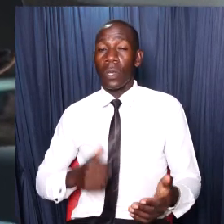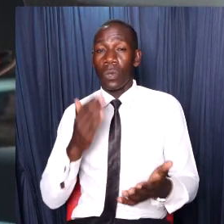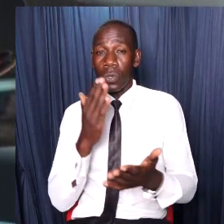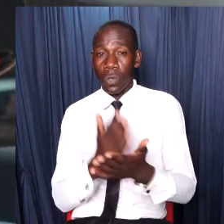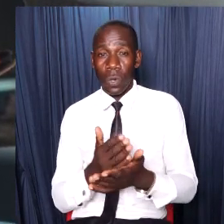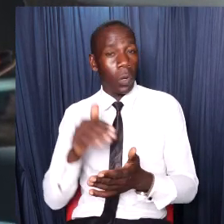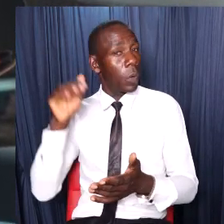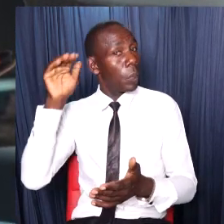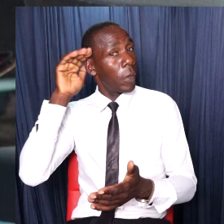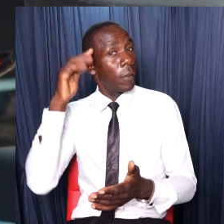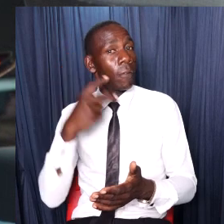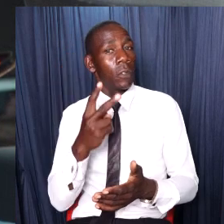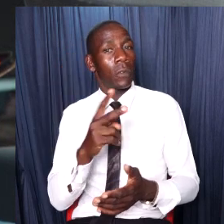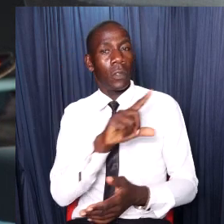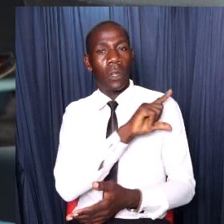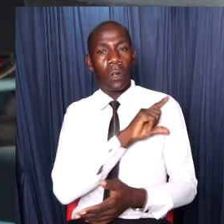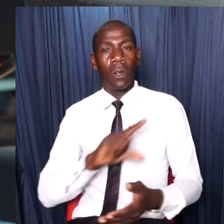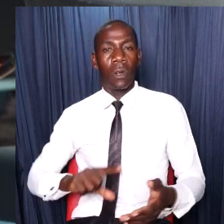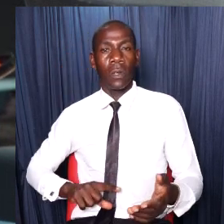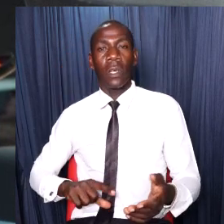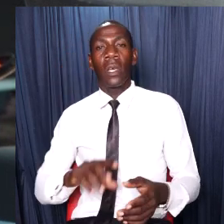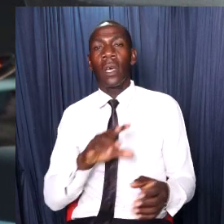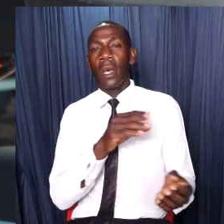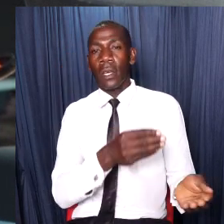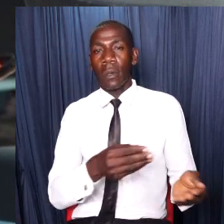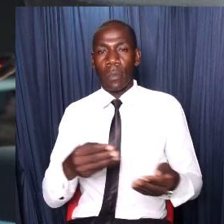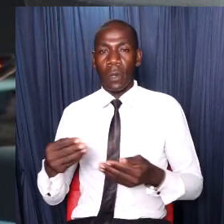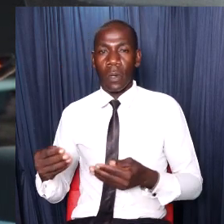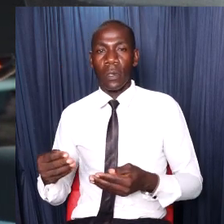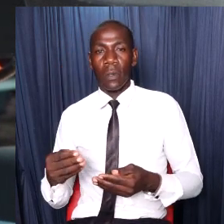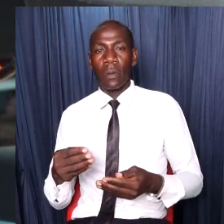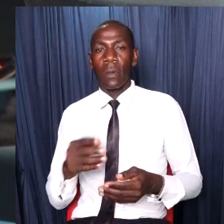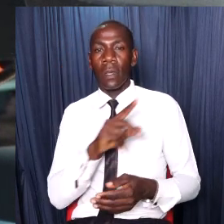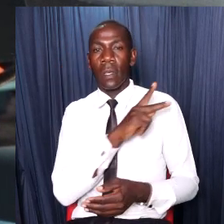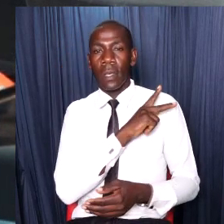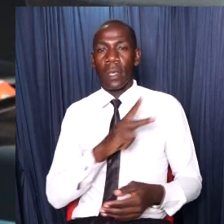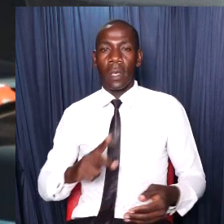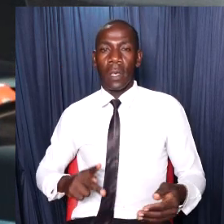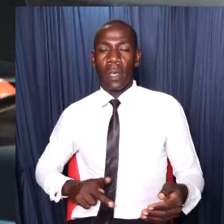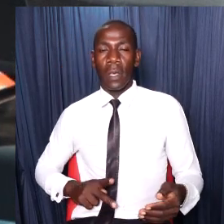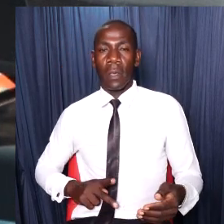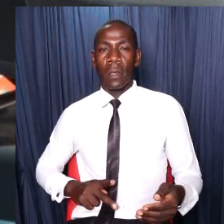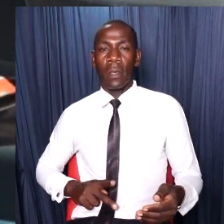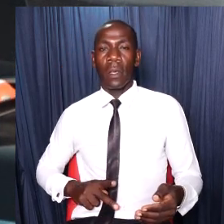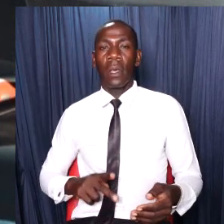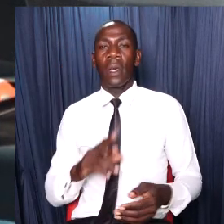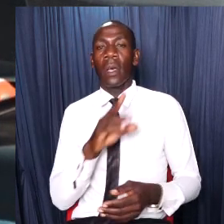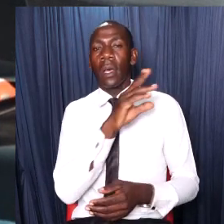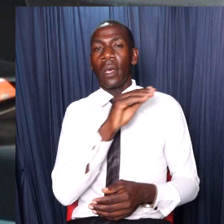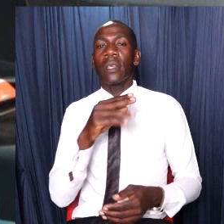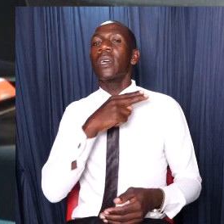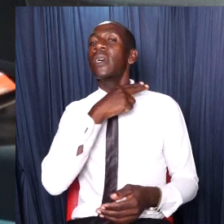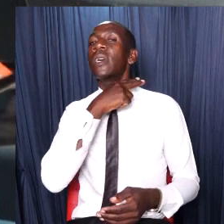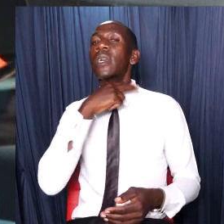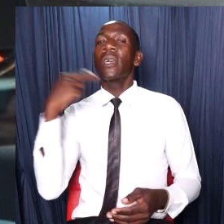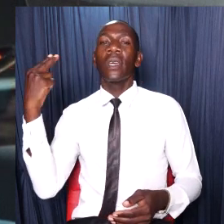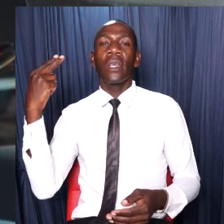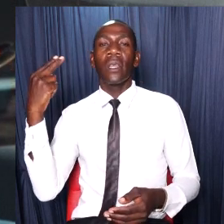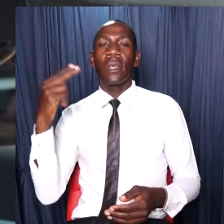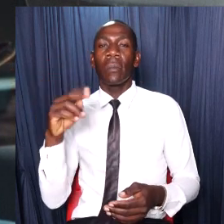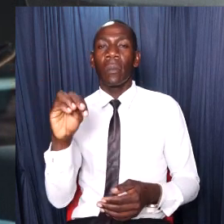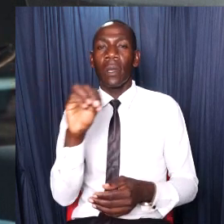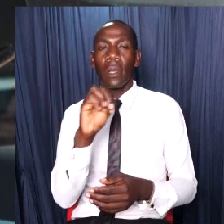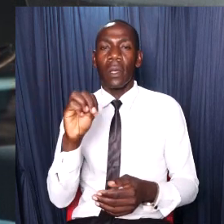hakika mimi nimetii sauti ya Bwana, nami nimemleta Hagagi mfalme wa Amaleki, tena nimemwangamiza